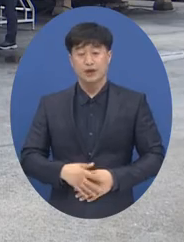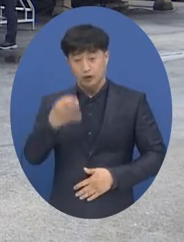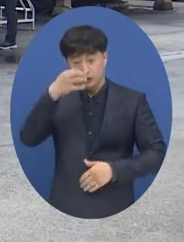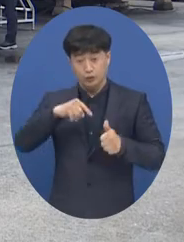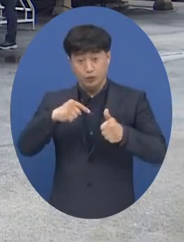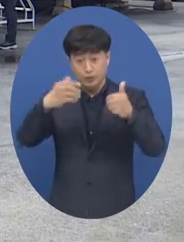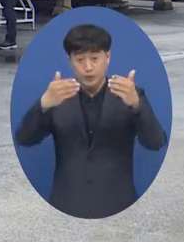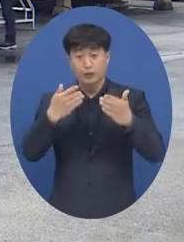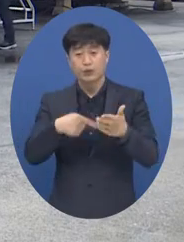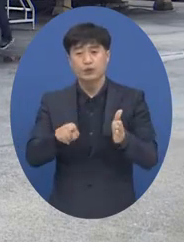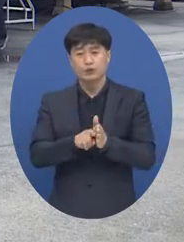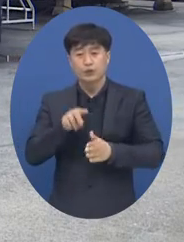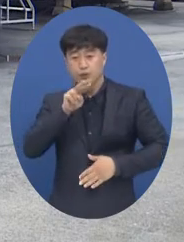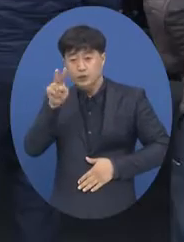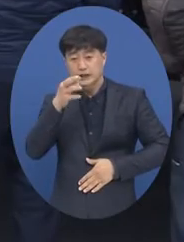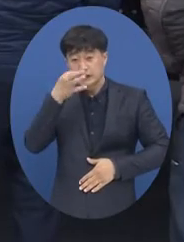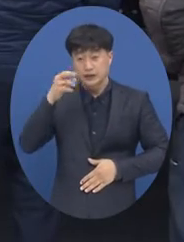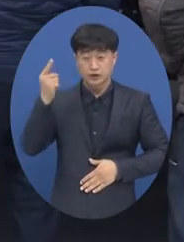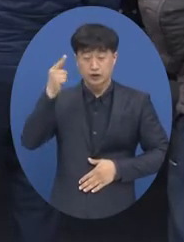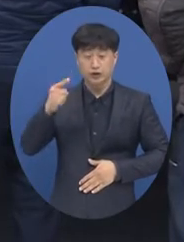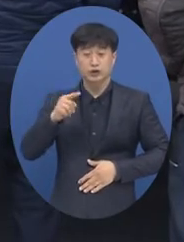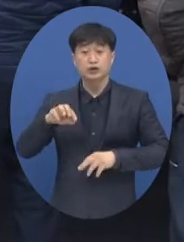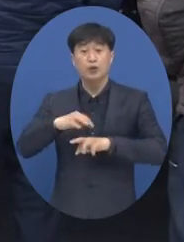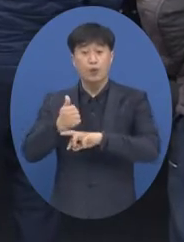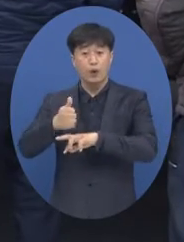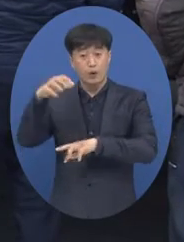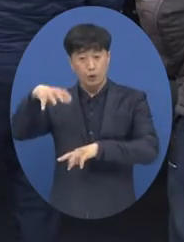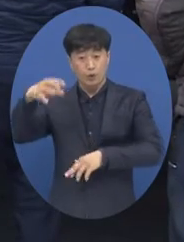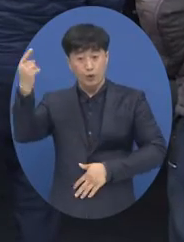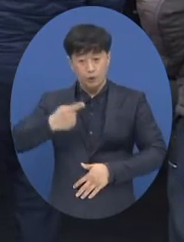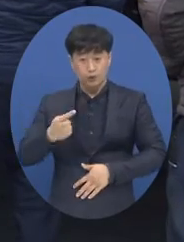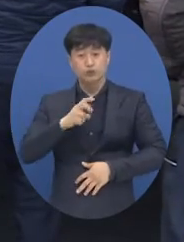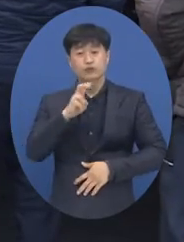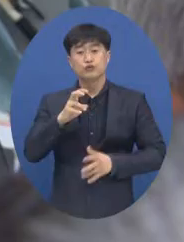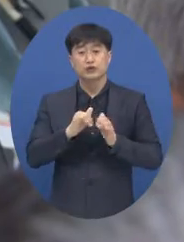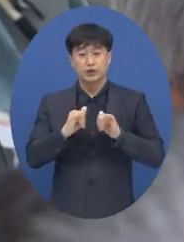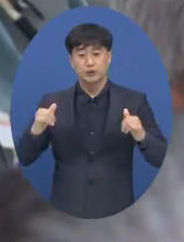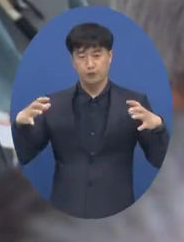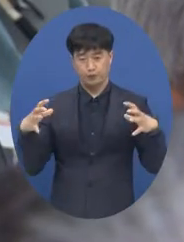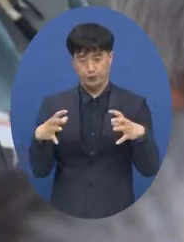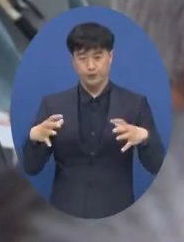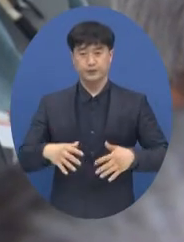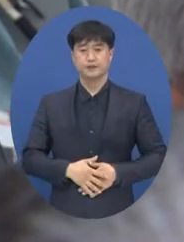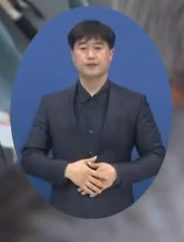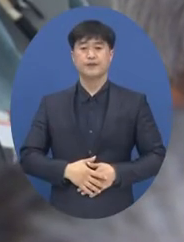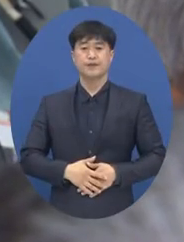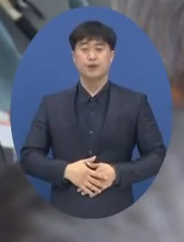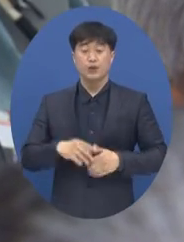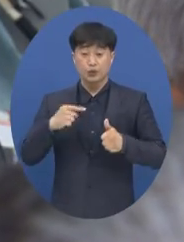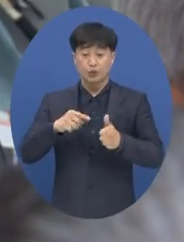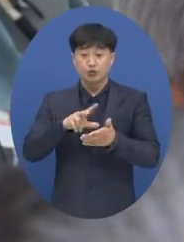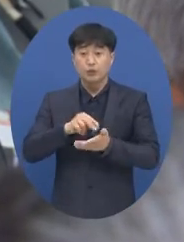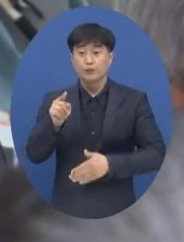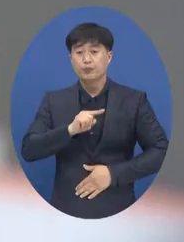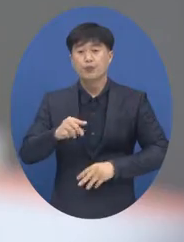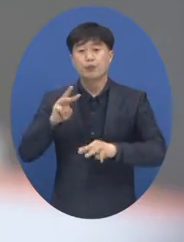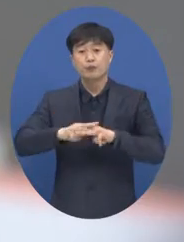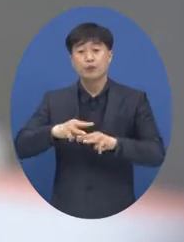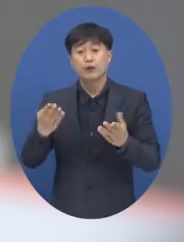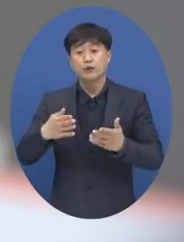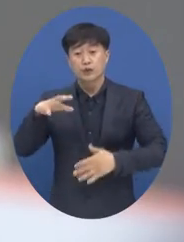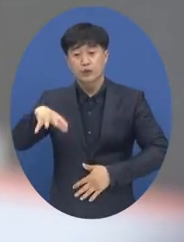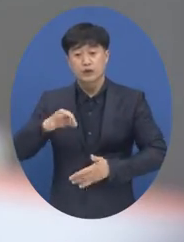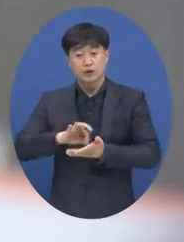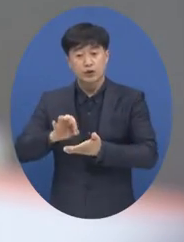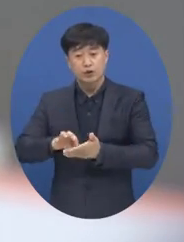기술 교육을 받기 위해 용인과 이천, 의왕 지역에서 온 20명의 농업인들이 한데 모였습니다. 교육 주제는 농사 현장에서